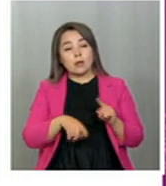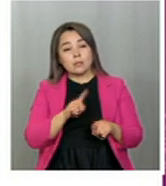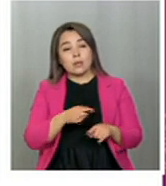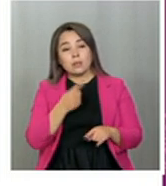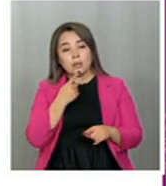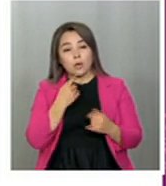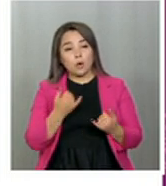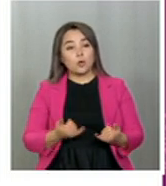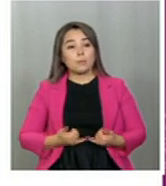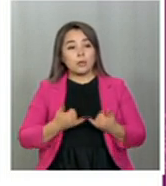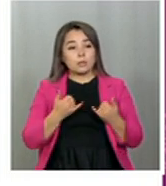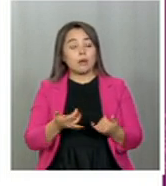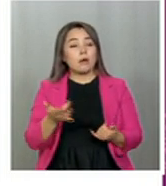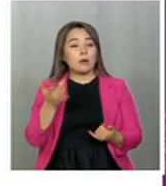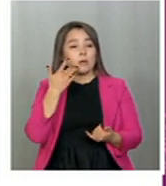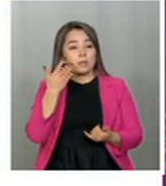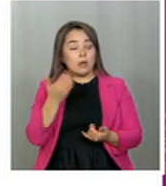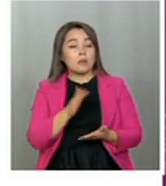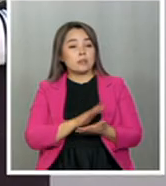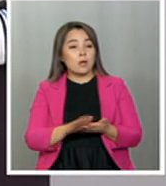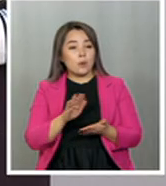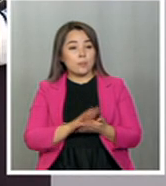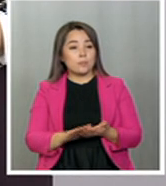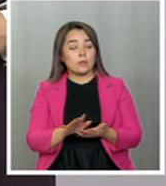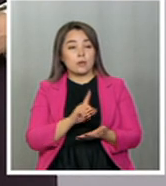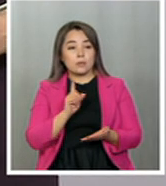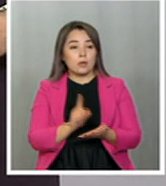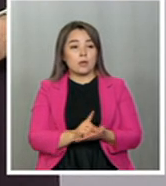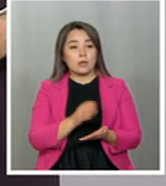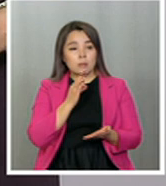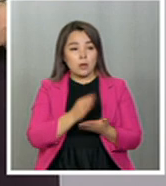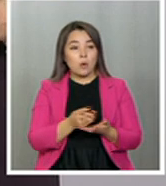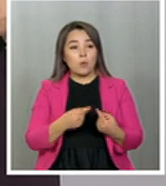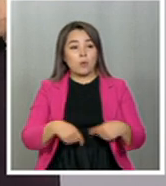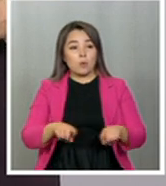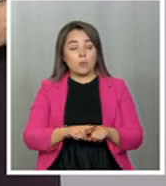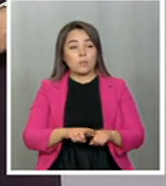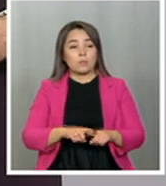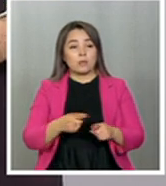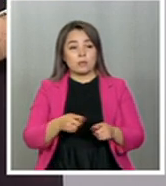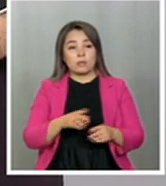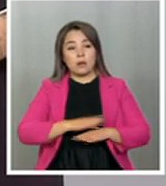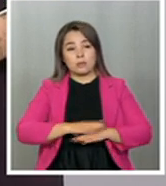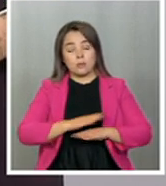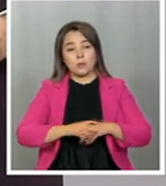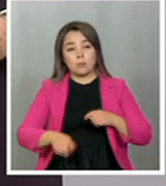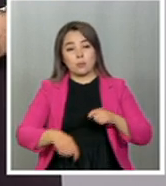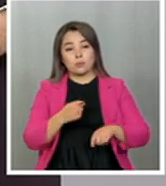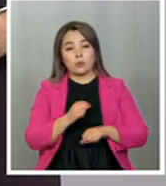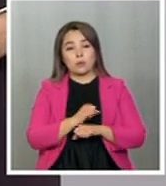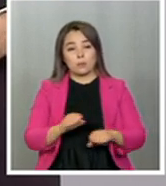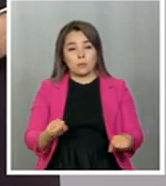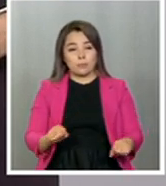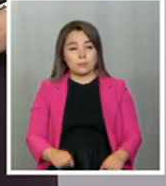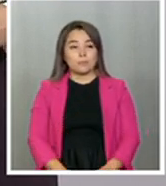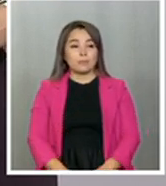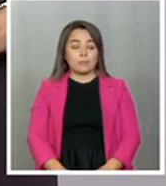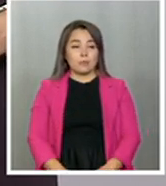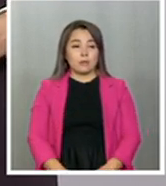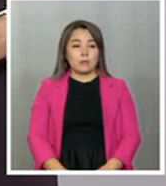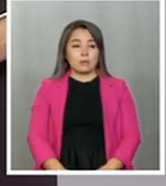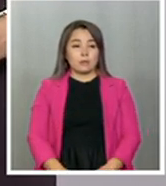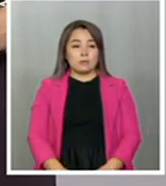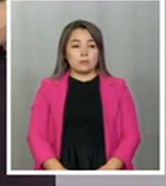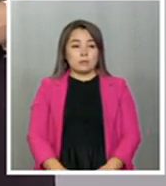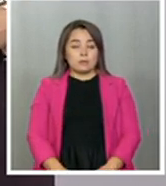құрметтеуге, әрдайым таза ұқыпты жүруге, қоғамдық тәртіпті бұзбауға міндетті. Оқушылар, сіздердің